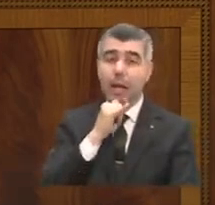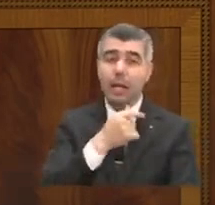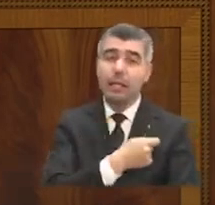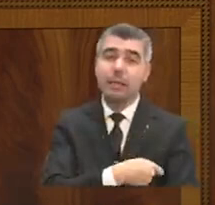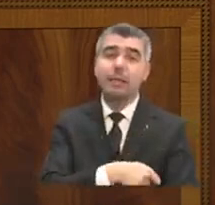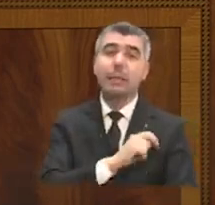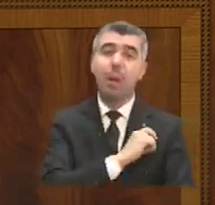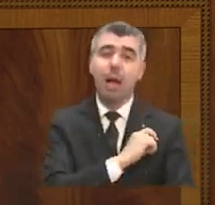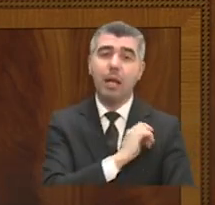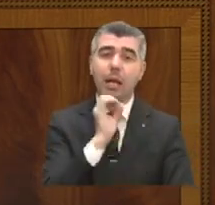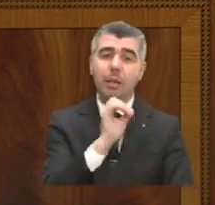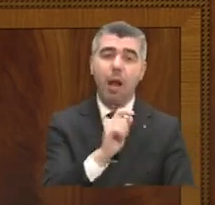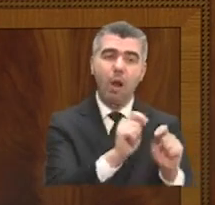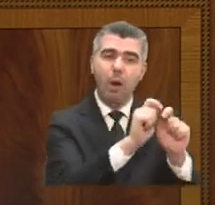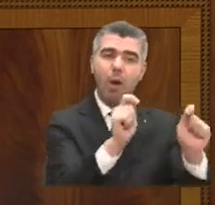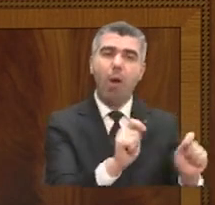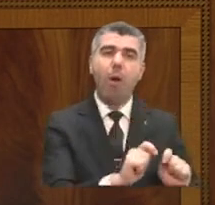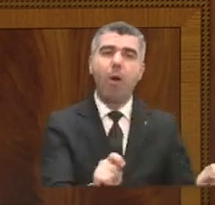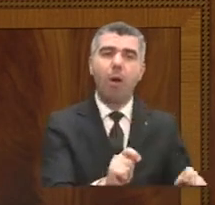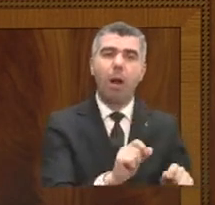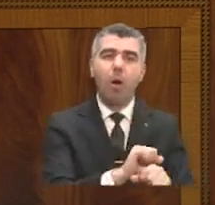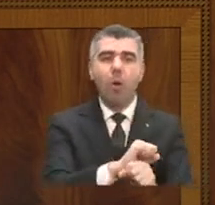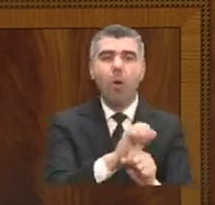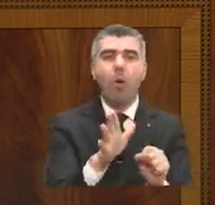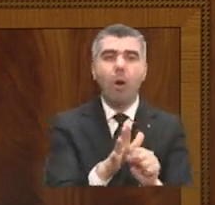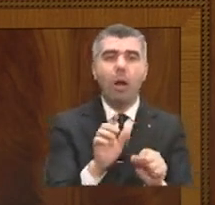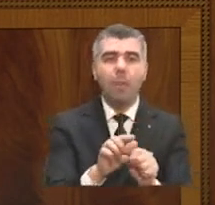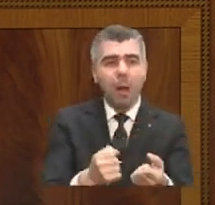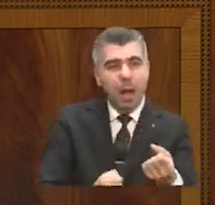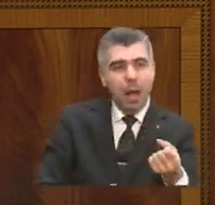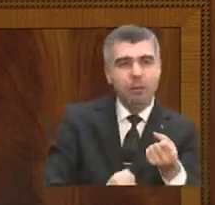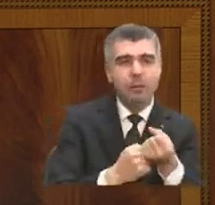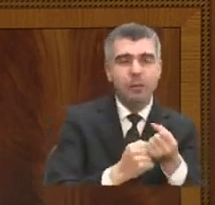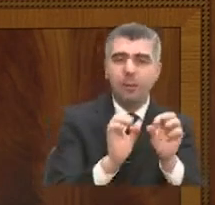الوباء القاتل ومصيرها بأنانية مقيتة.